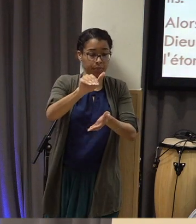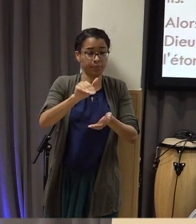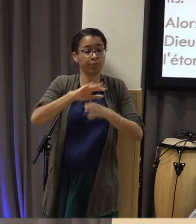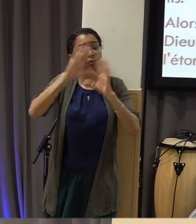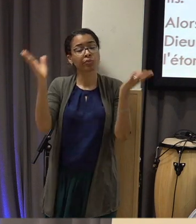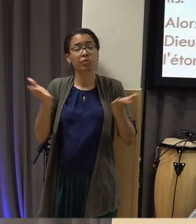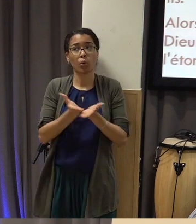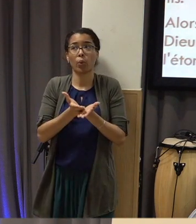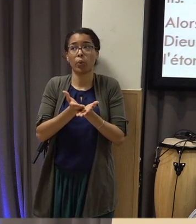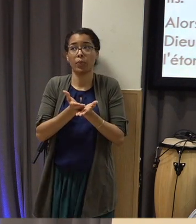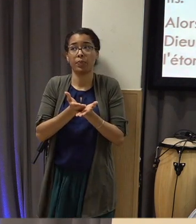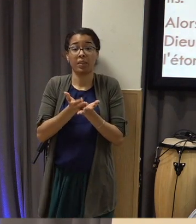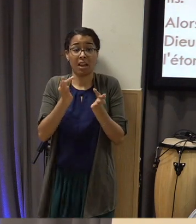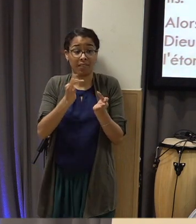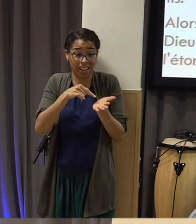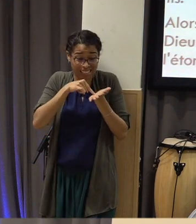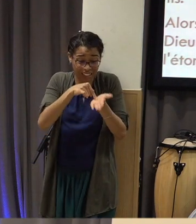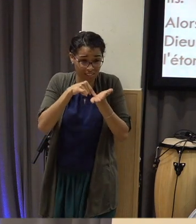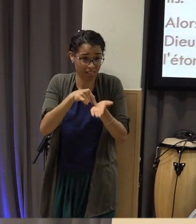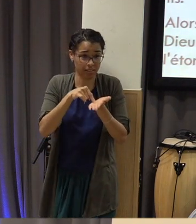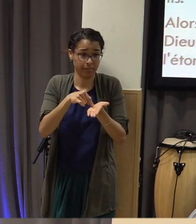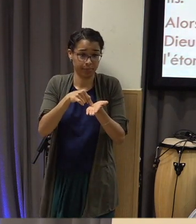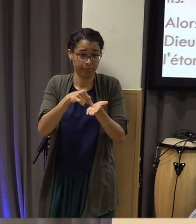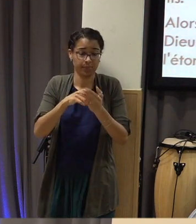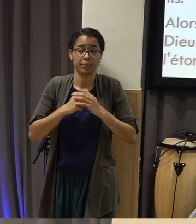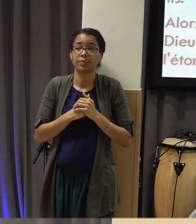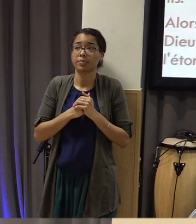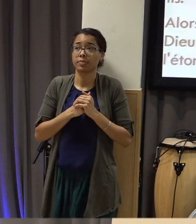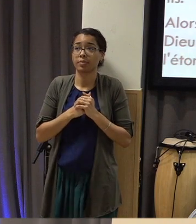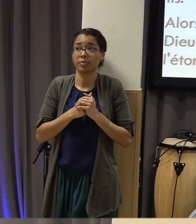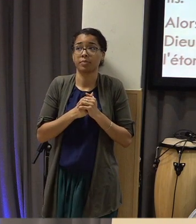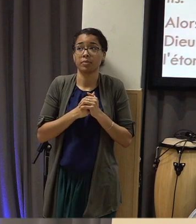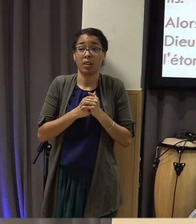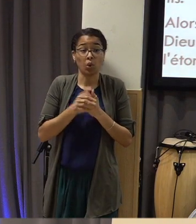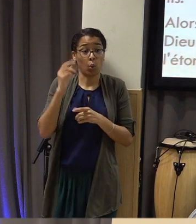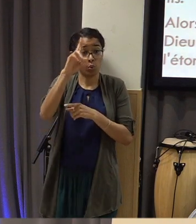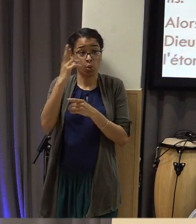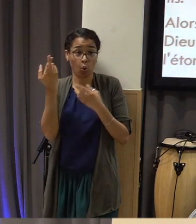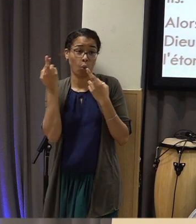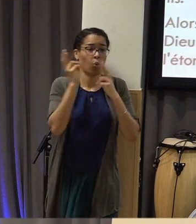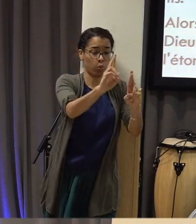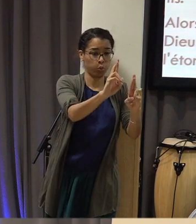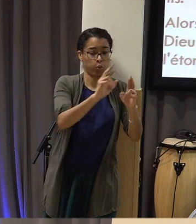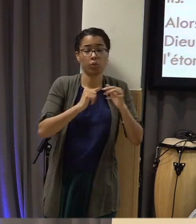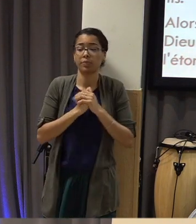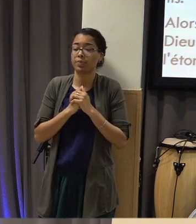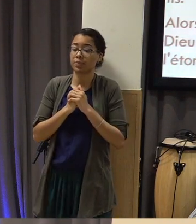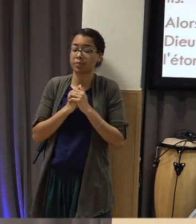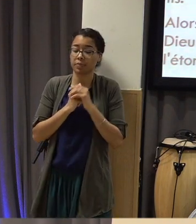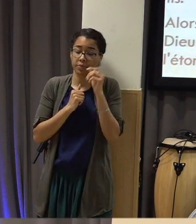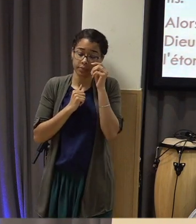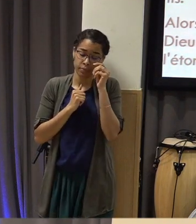clair, il s'agit d'une dette. Rendez à Dieu. Et dans le texte, Jésus, avec